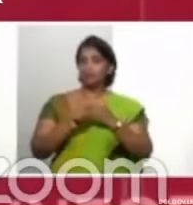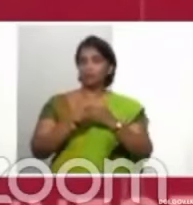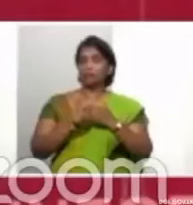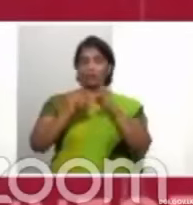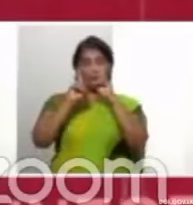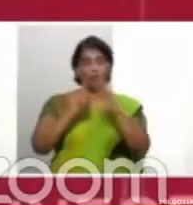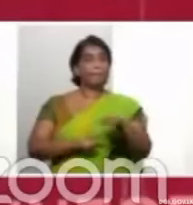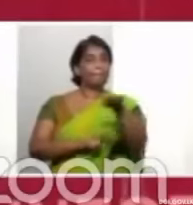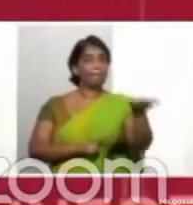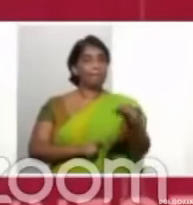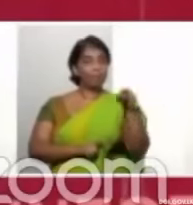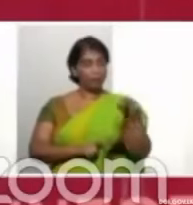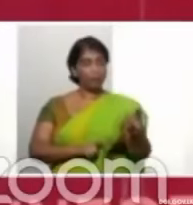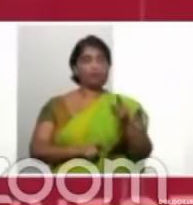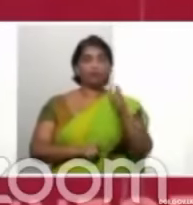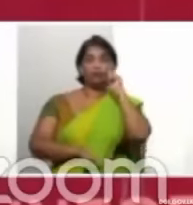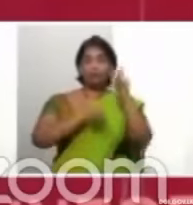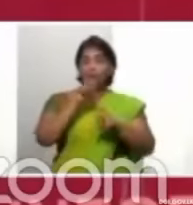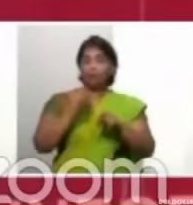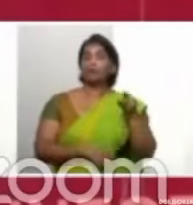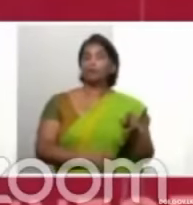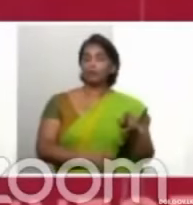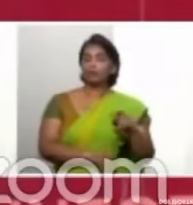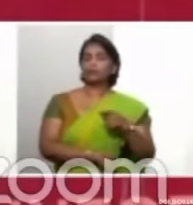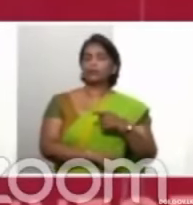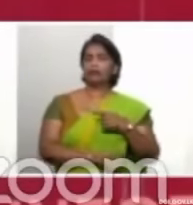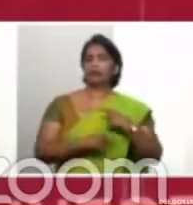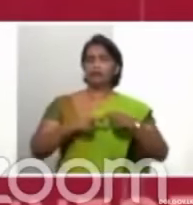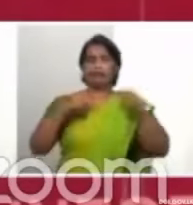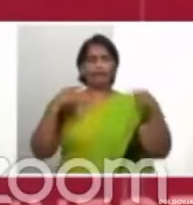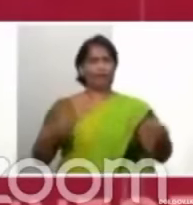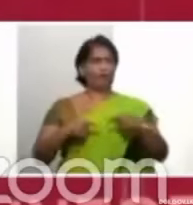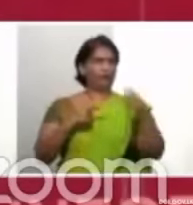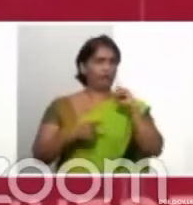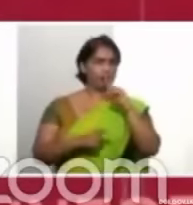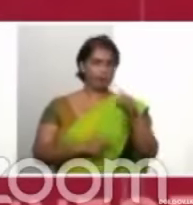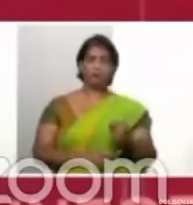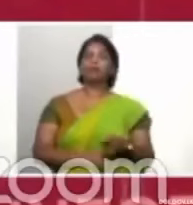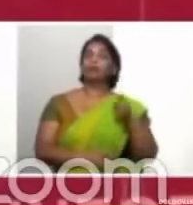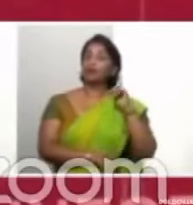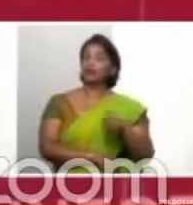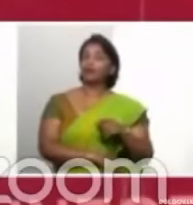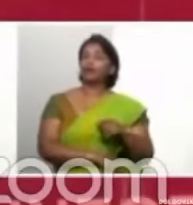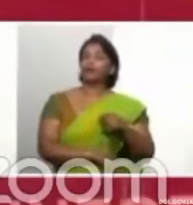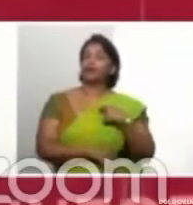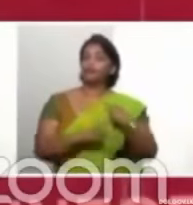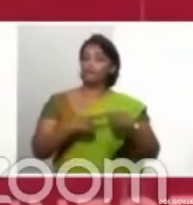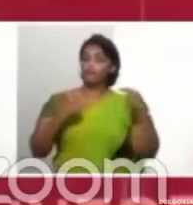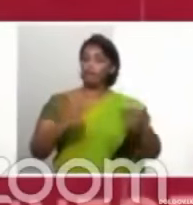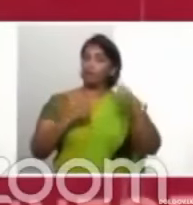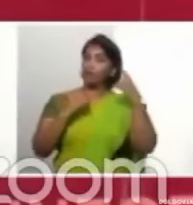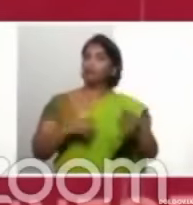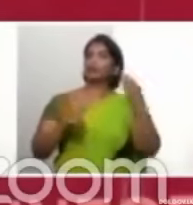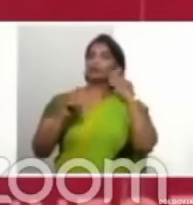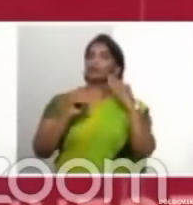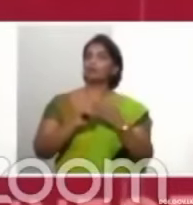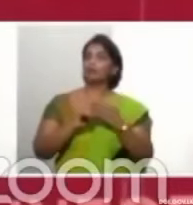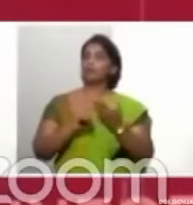පිළිබඳව ඒ අදාළ ප්‍රදේශවල මහජනතාවගෙන් විරෝධතා එල්ල වෙන්න පටන් ගත්තා. ඒ විරෝධතාවයන් නිසා